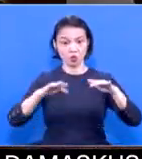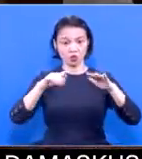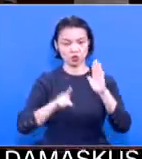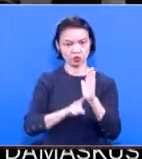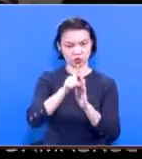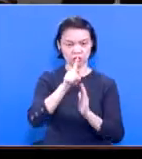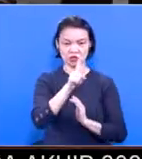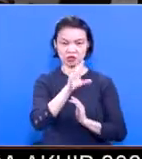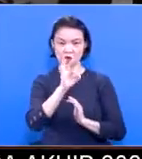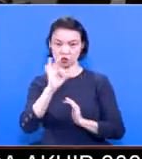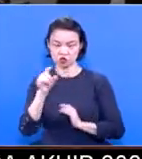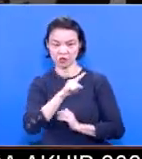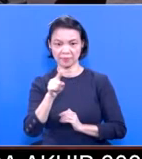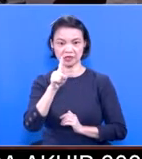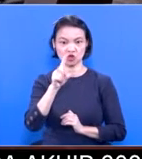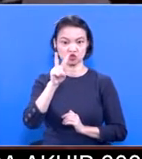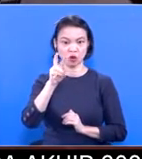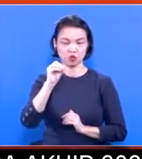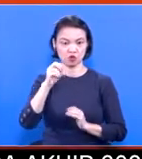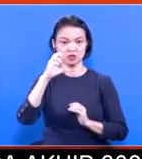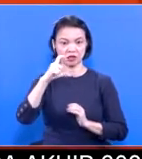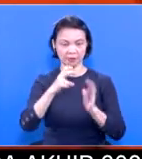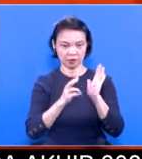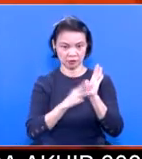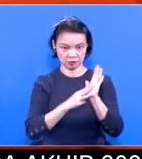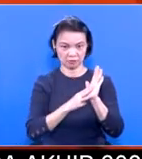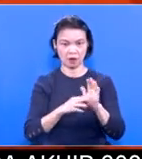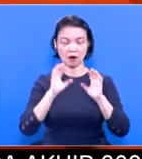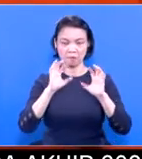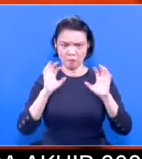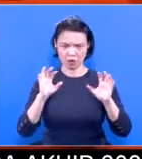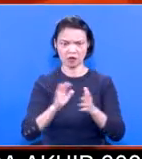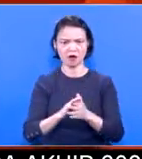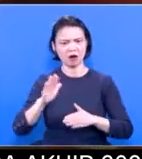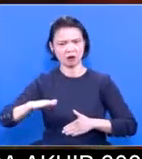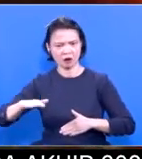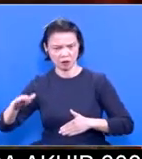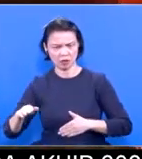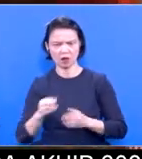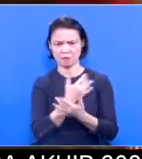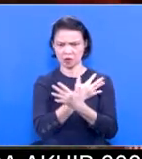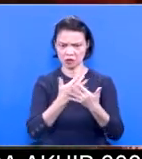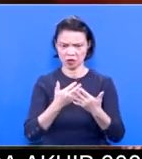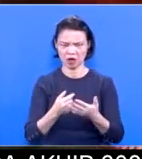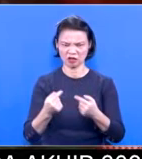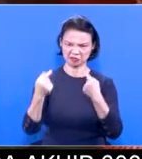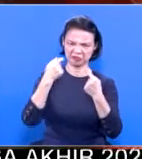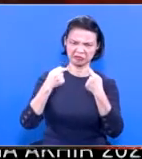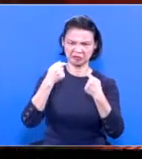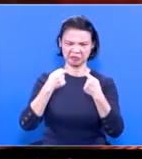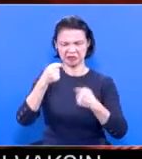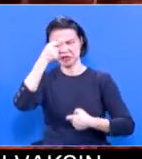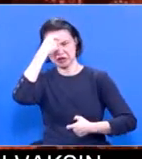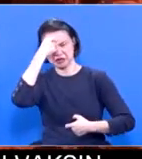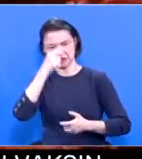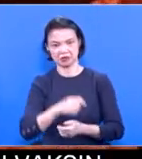100 hingga 120 cm. Banyak warga, terutama anak-anak, yang mulai terserang berbagai penyakit. Untuk mengatasi berbagai keluhan warga,